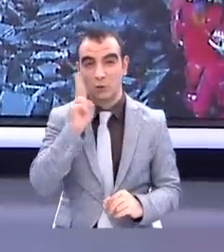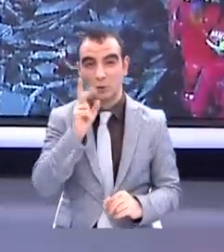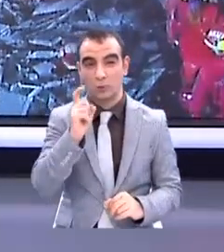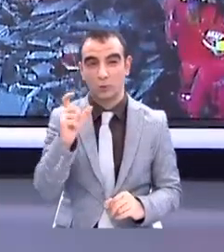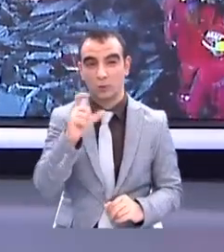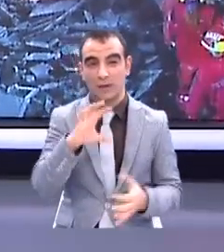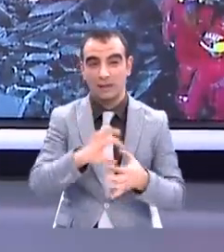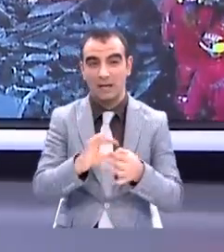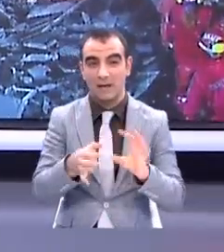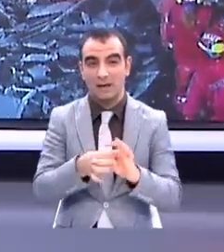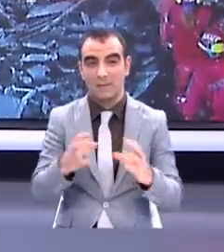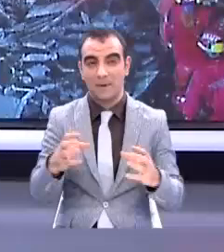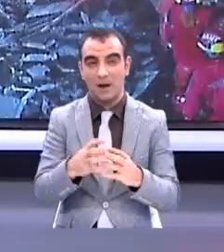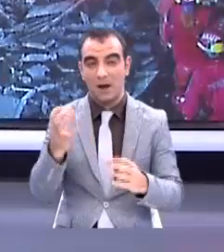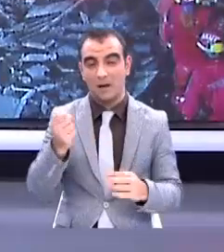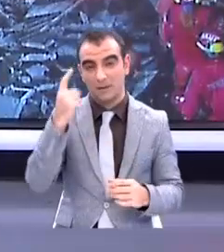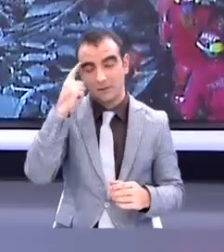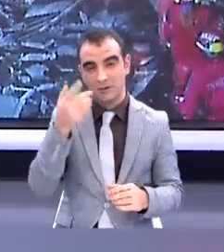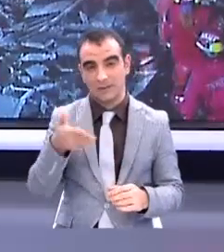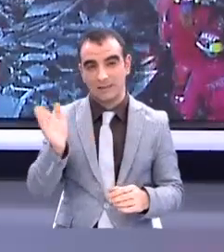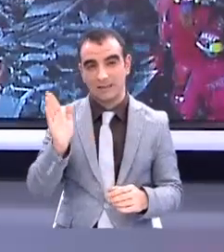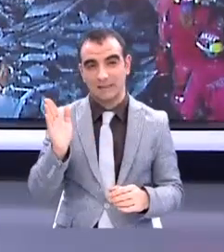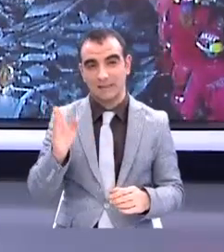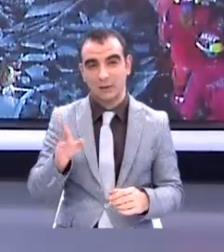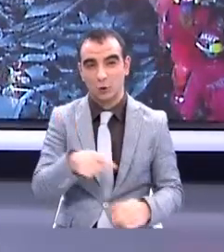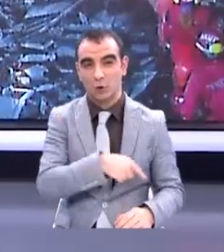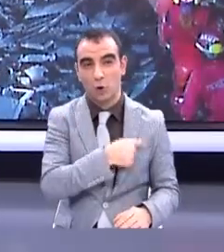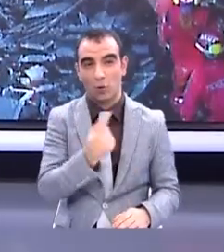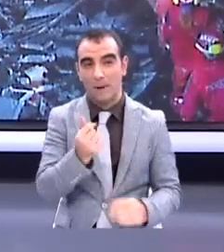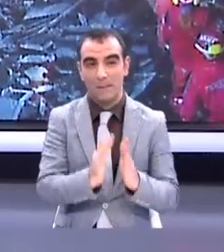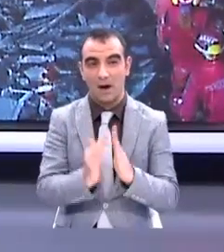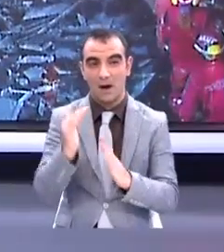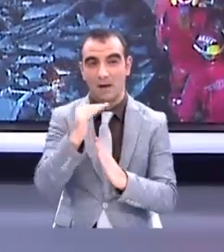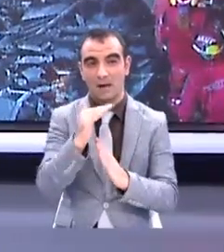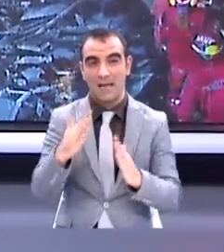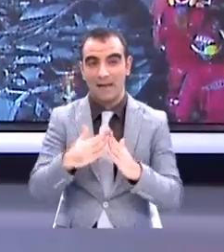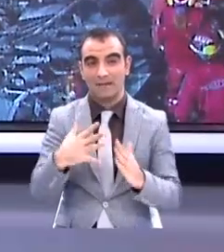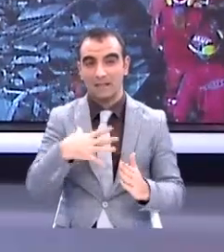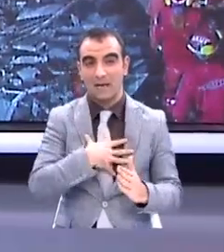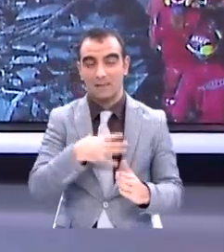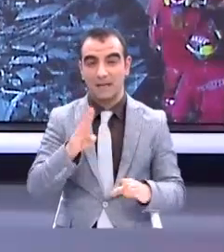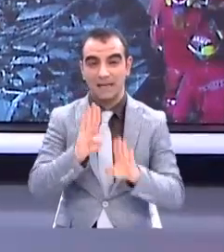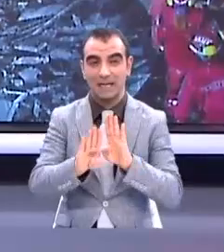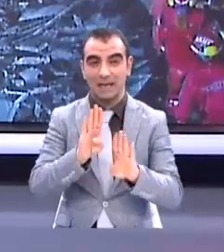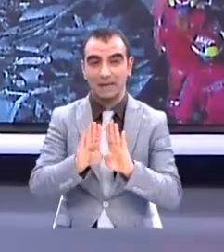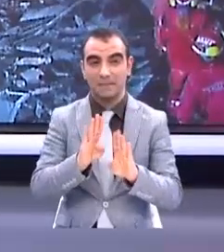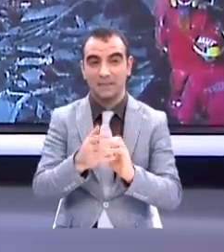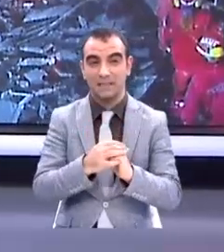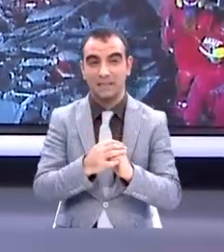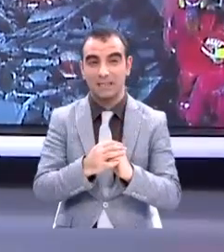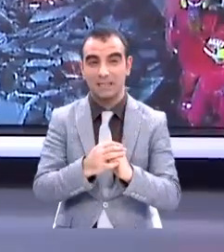ayda emlak piyasası aldı başını gitti anormal fiyat artışları ev sahibinin kapısını bir